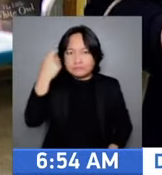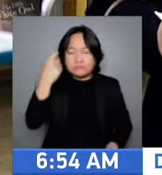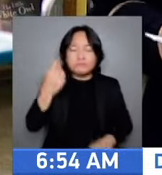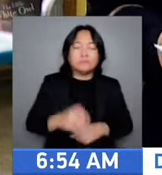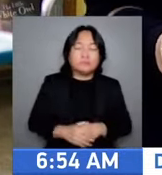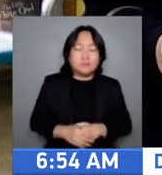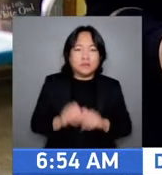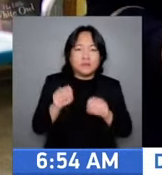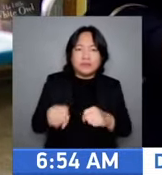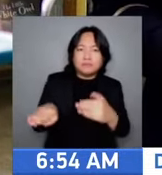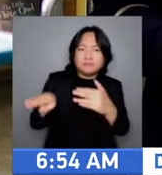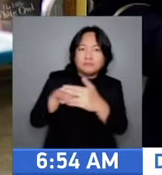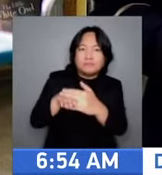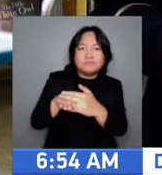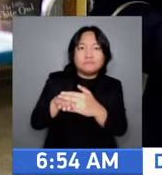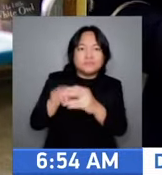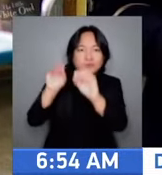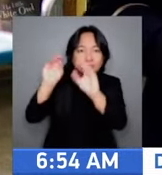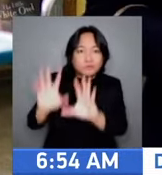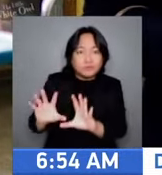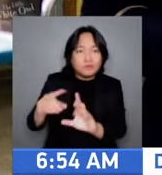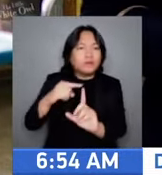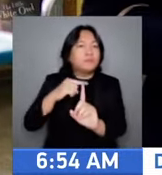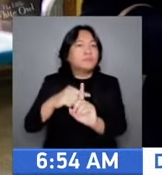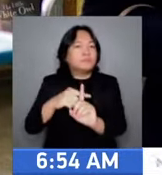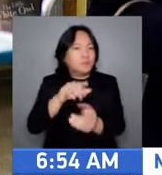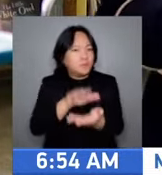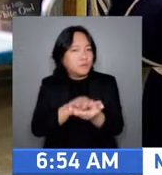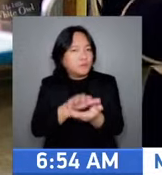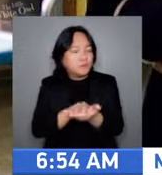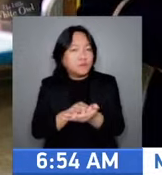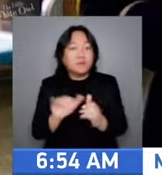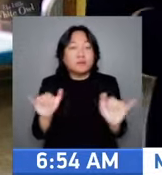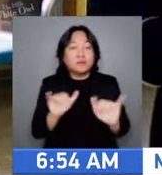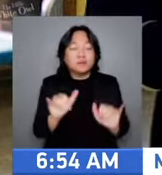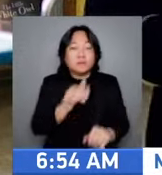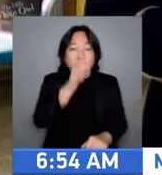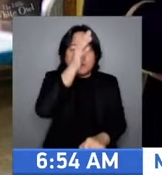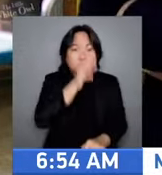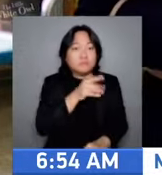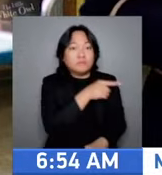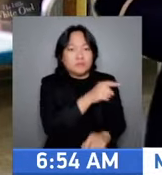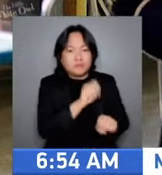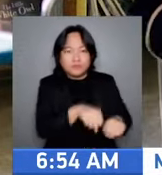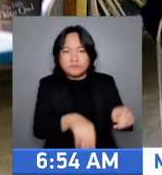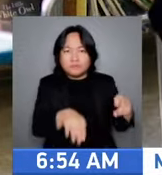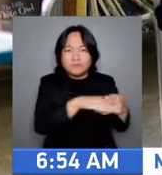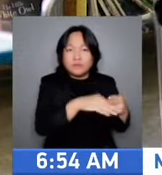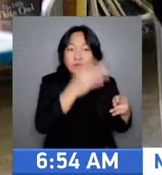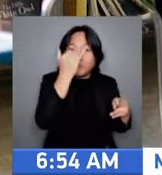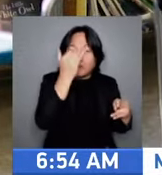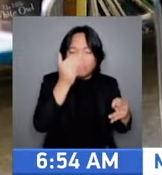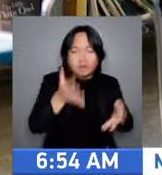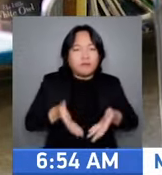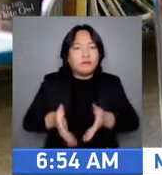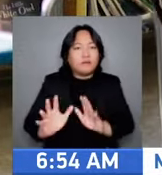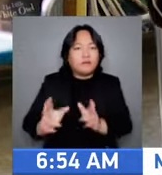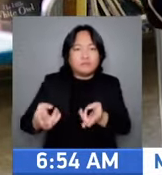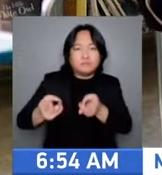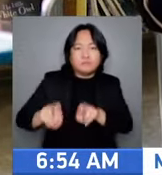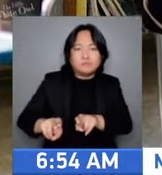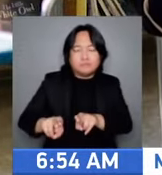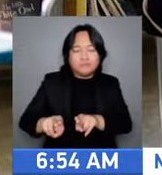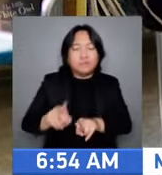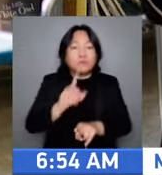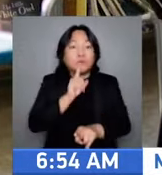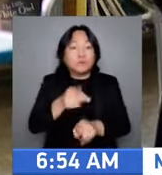paaralan, pero pati na rin ang magulang na nagbigay ng pahintulot na gawin ito. Kasi child abuse yan. Anyway,